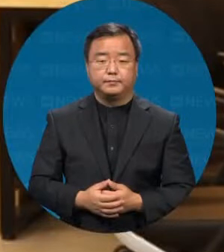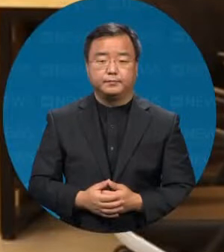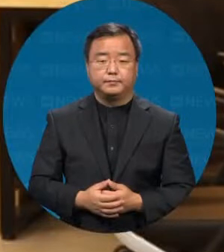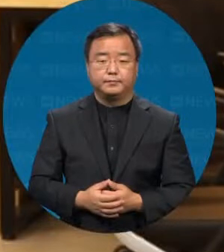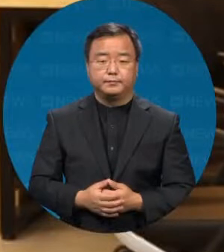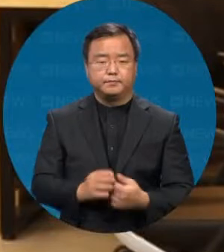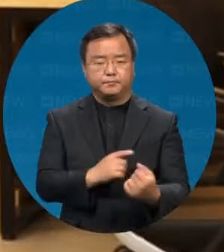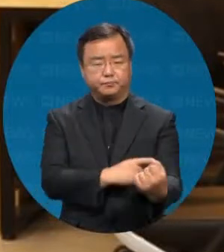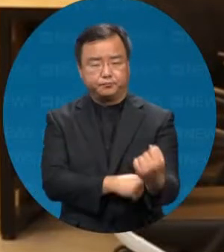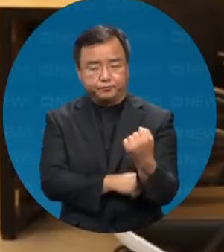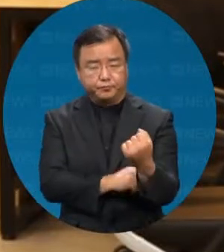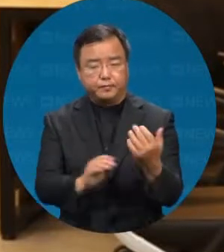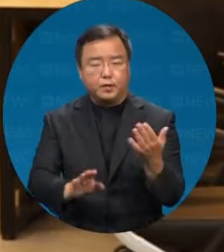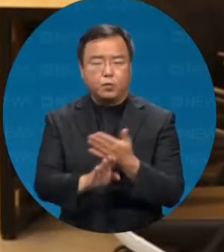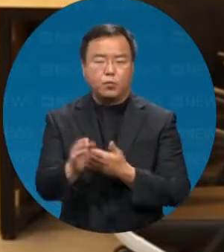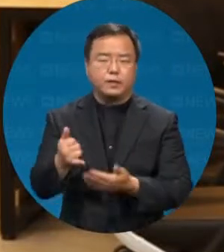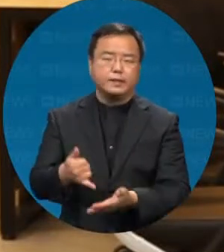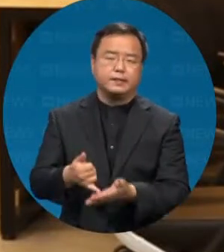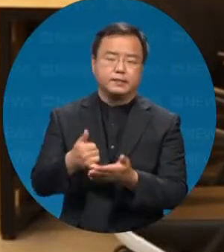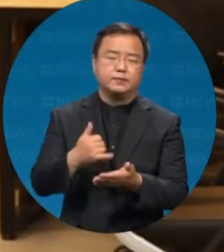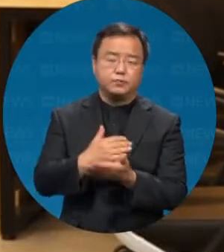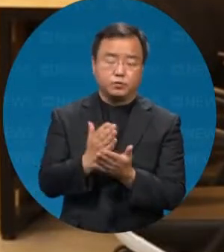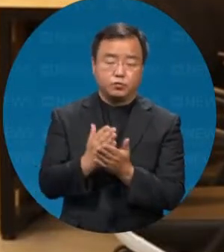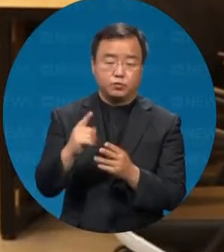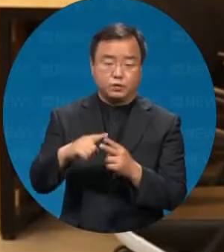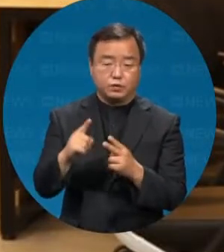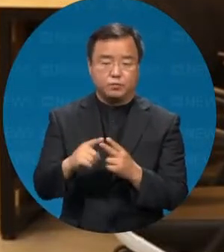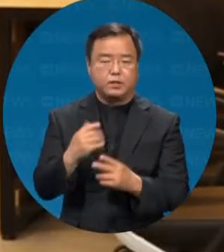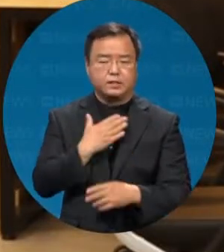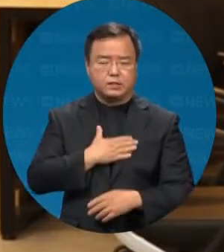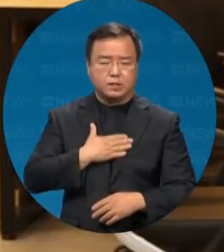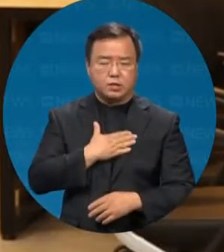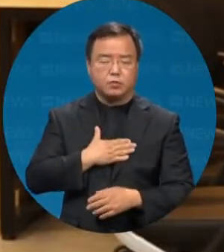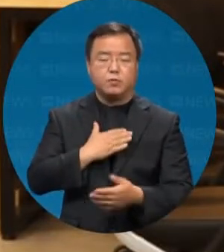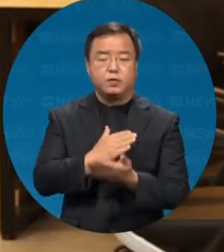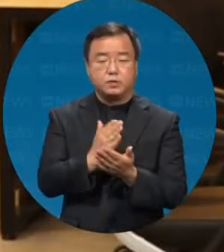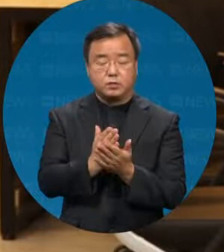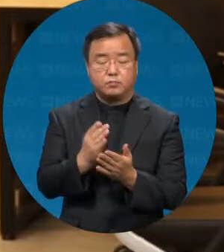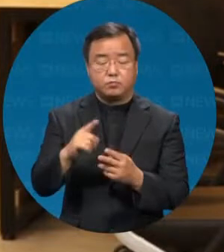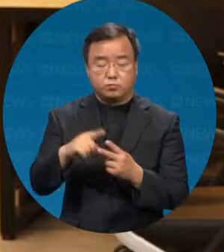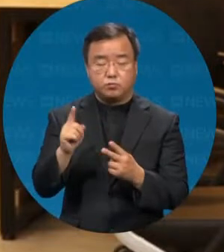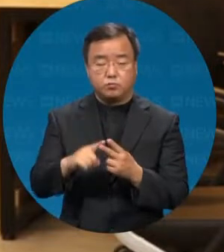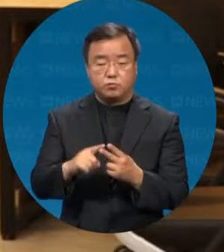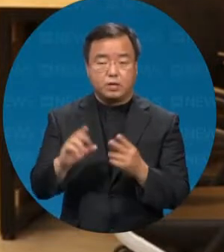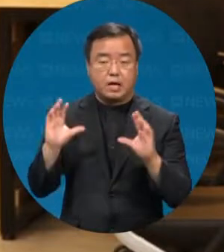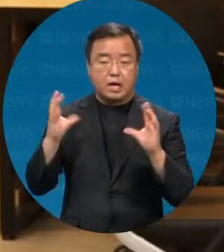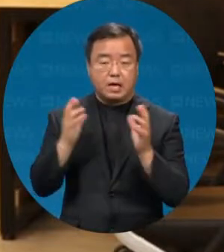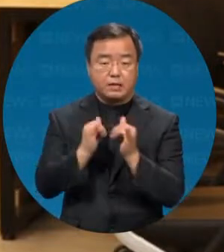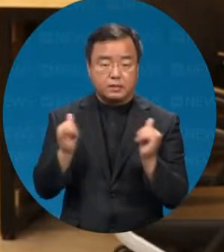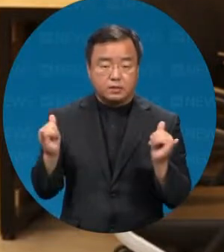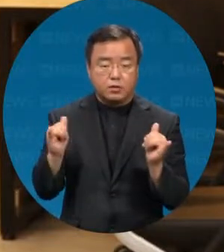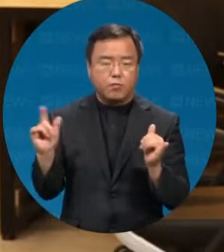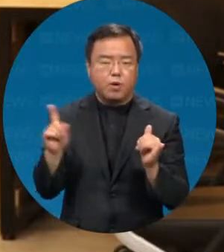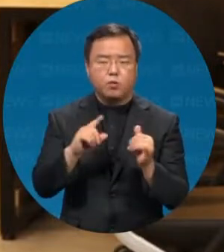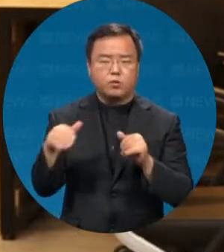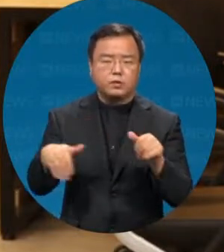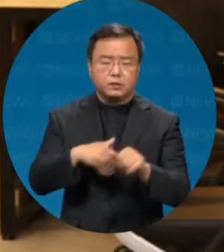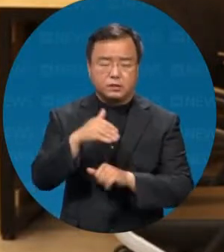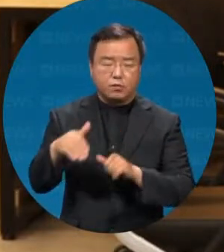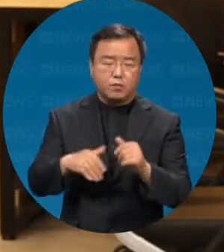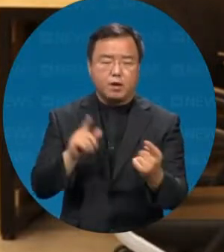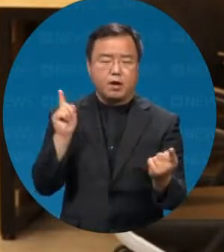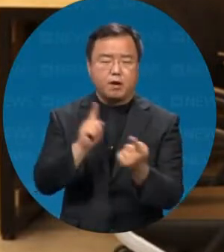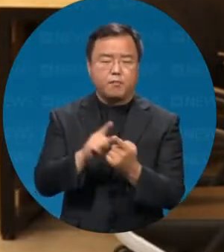실력 말고도 인성 분야가 됐건 뭐 정서적인 분야가 됐건 따라서 이런 아이들이 어떤 상황에